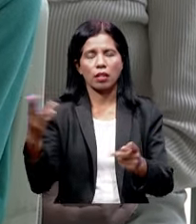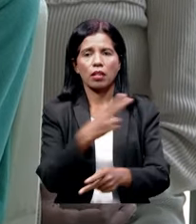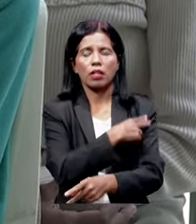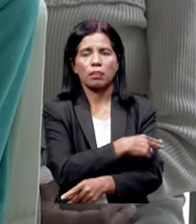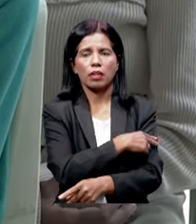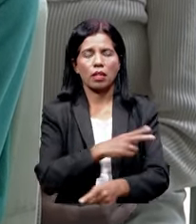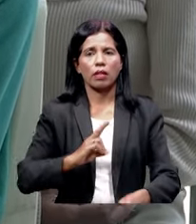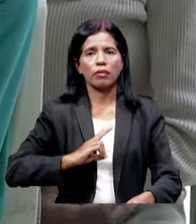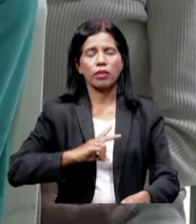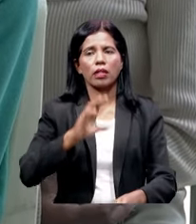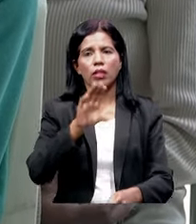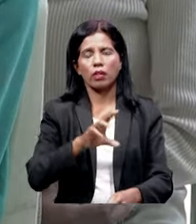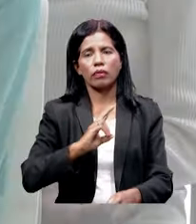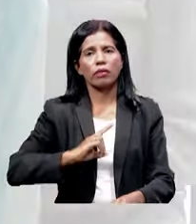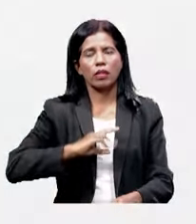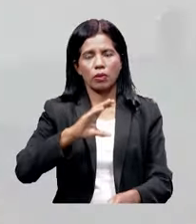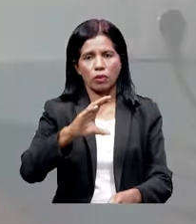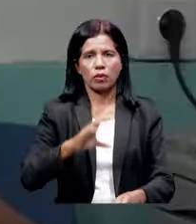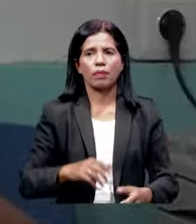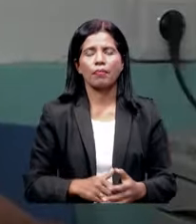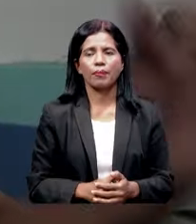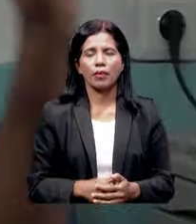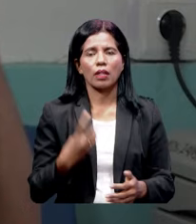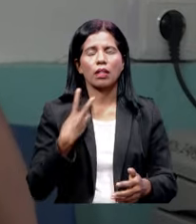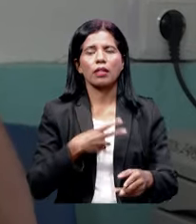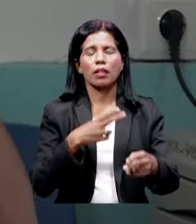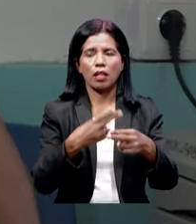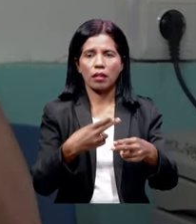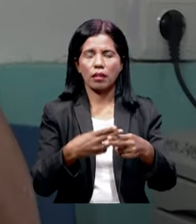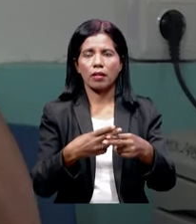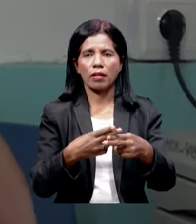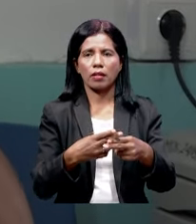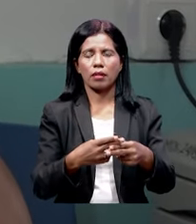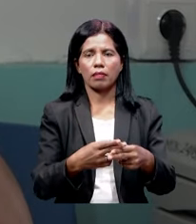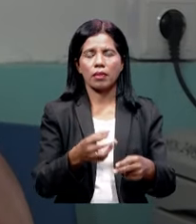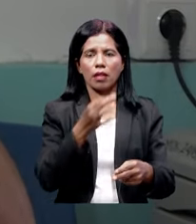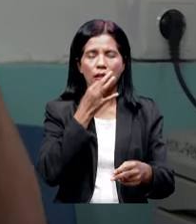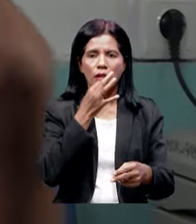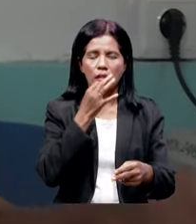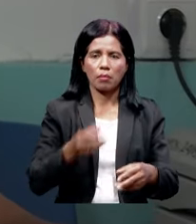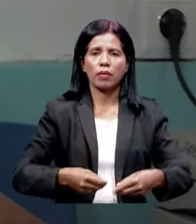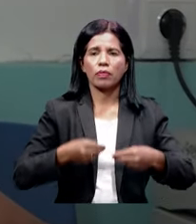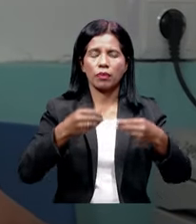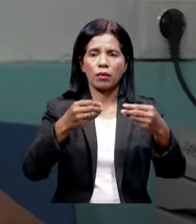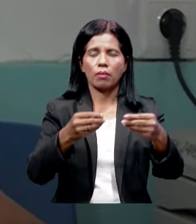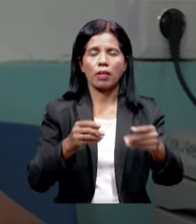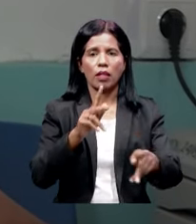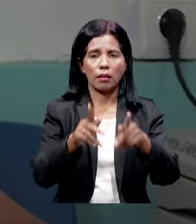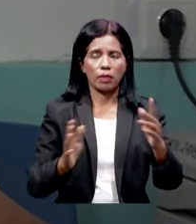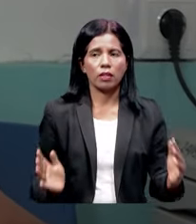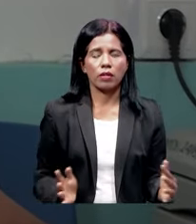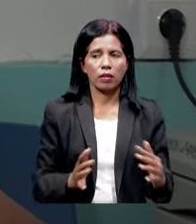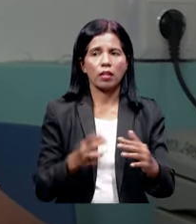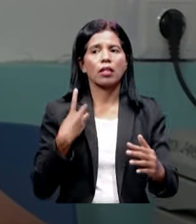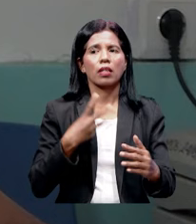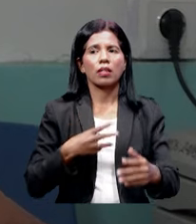Veracruz. Suplementu ahan, ne ba makita hanaran super serial, ne ita distribui ba